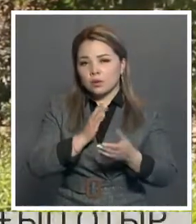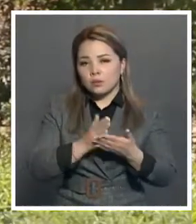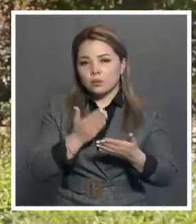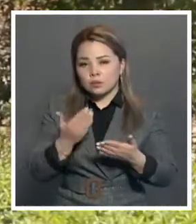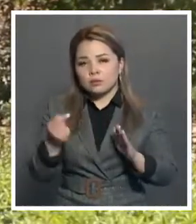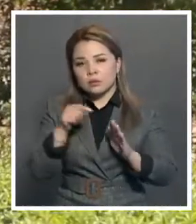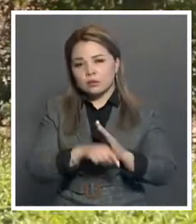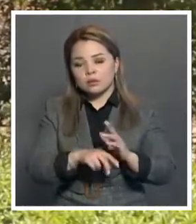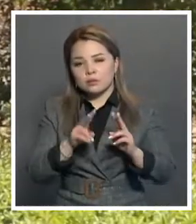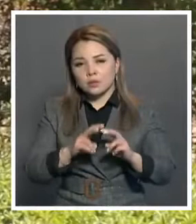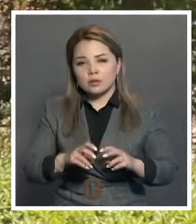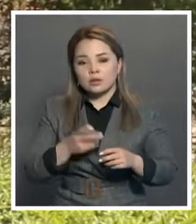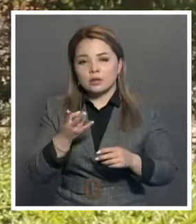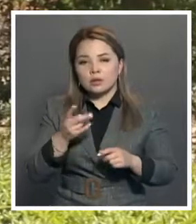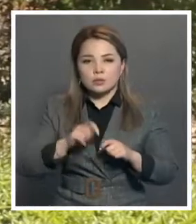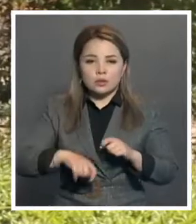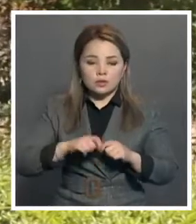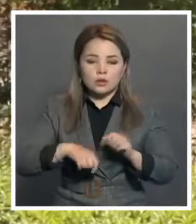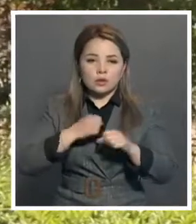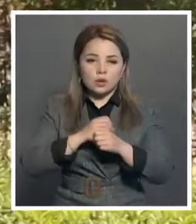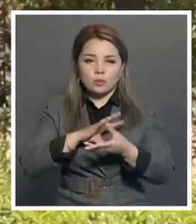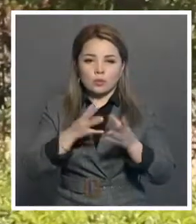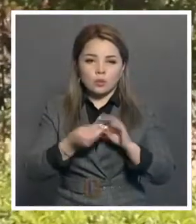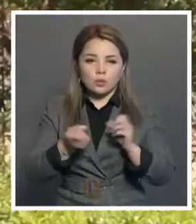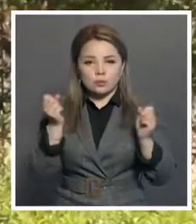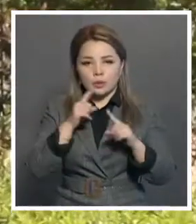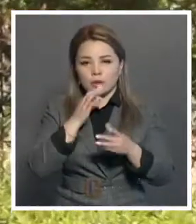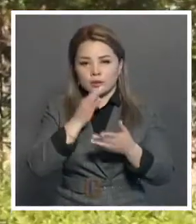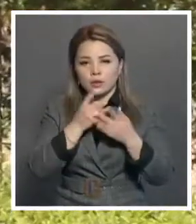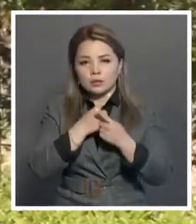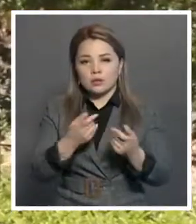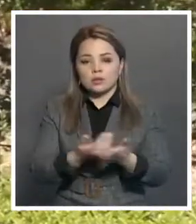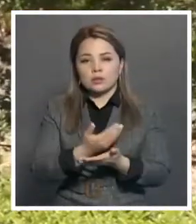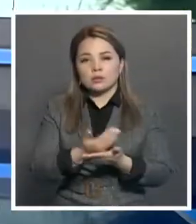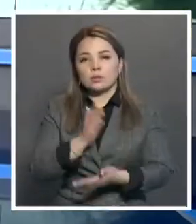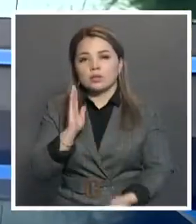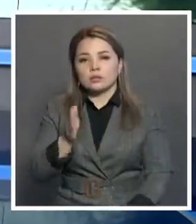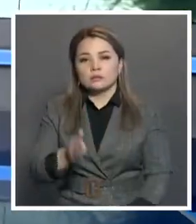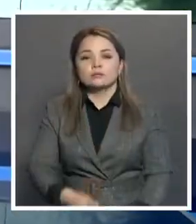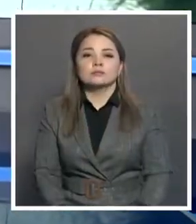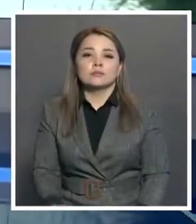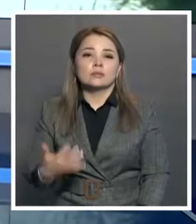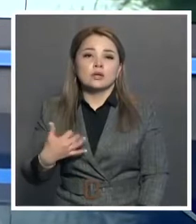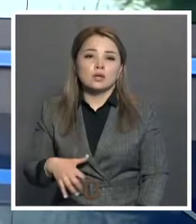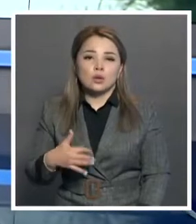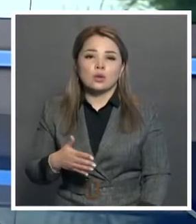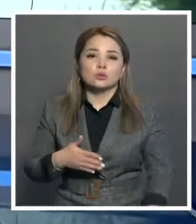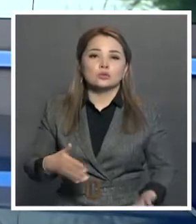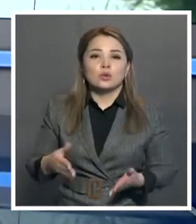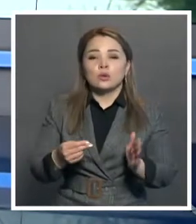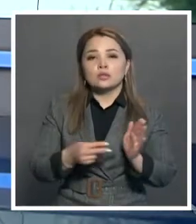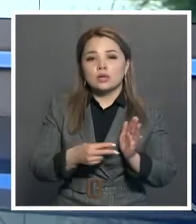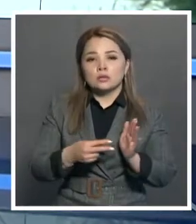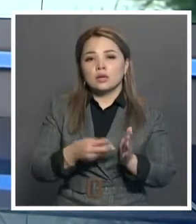содан сынаманың қорытындылары бойынша ондай ақпарат беріледі. Таразда жол ақысы